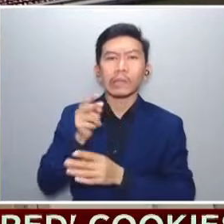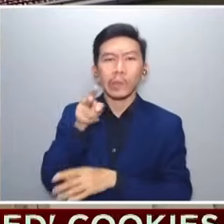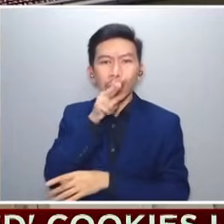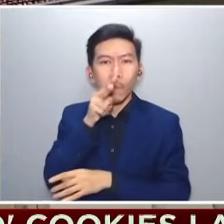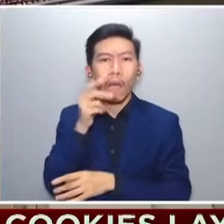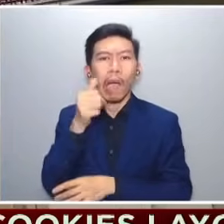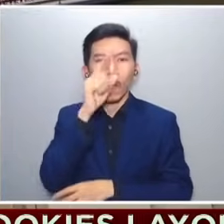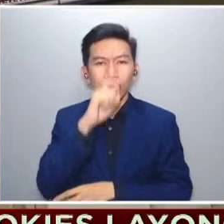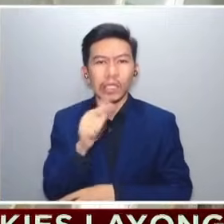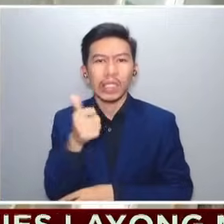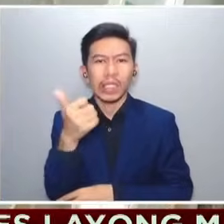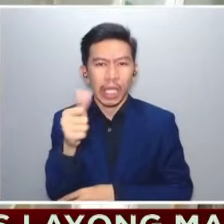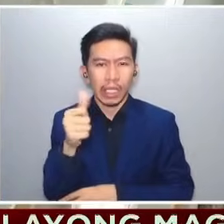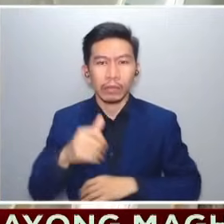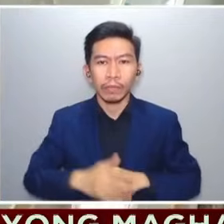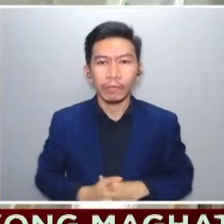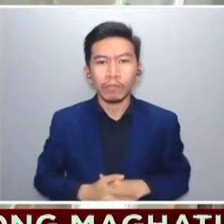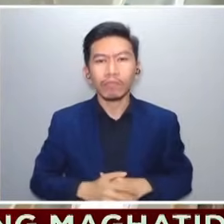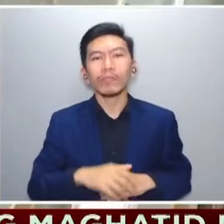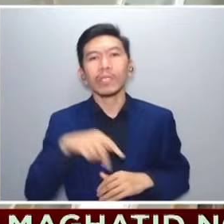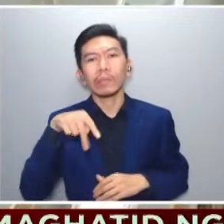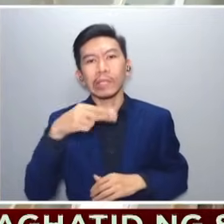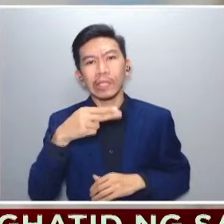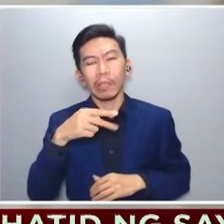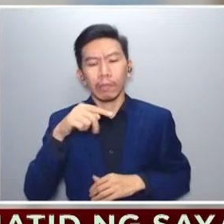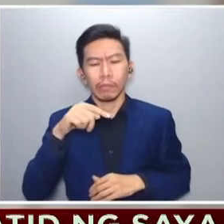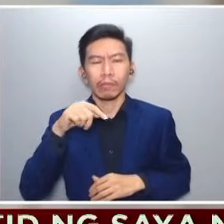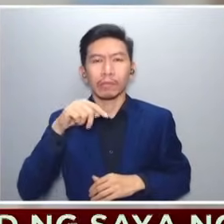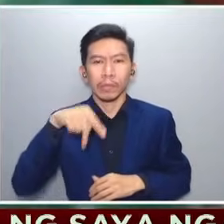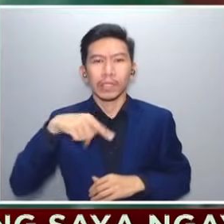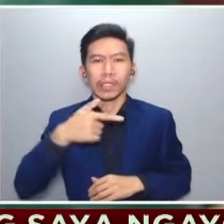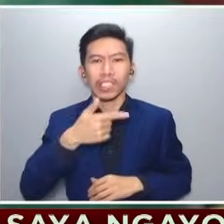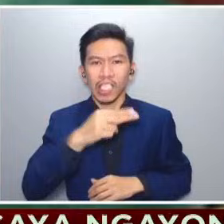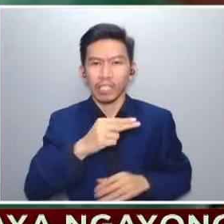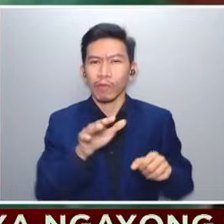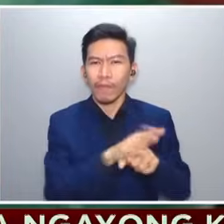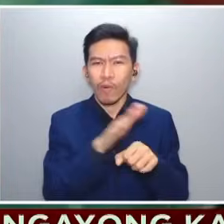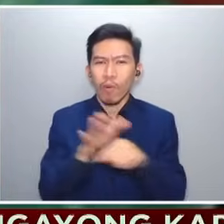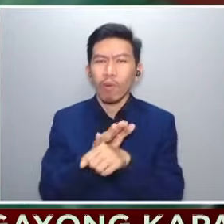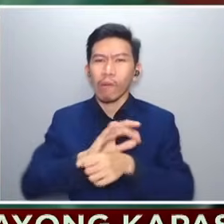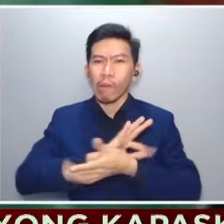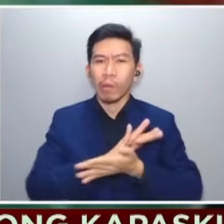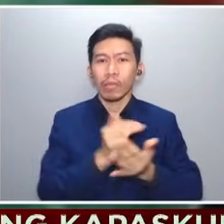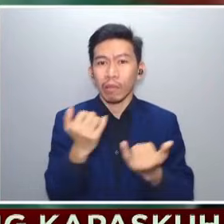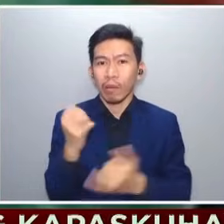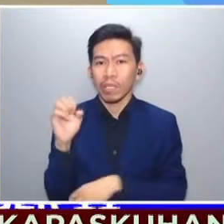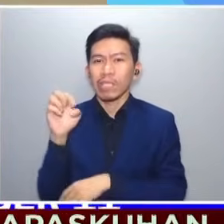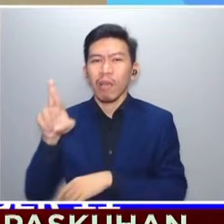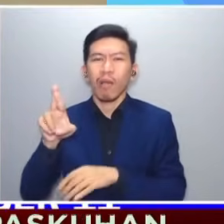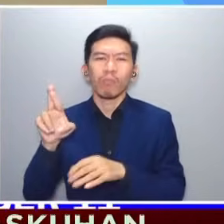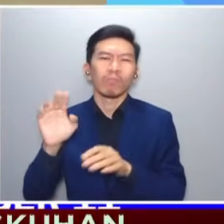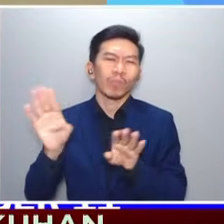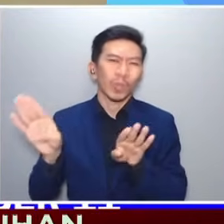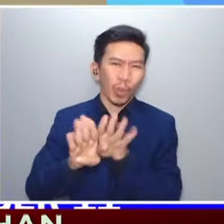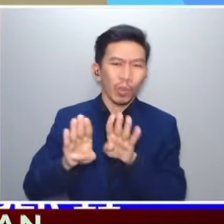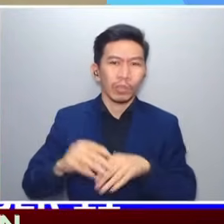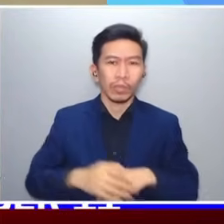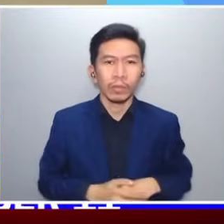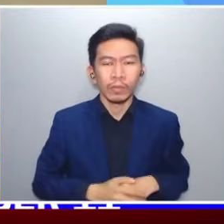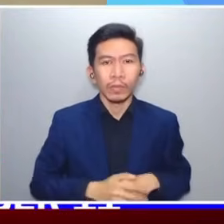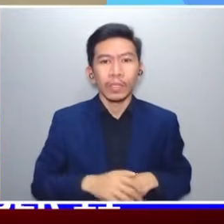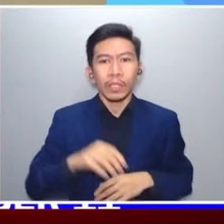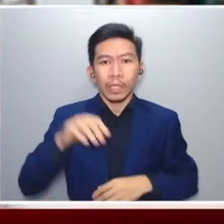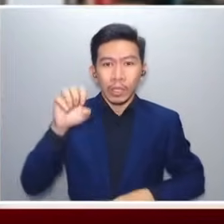pa rin ang PGH sa COVID patients at nananatiling sarado ang ER. Maraming nakapila sa ER